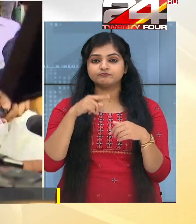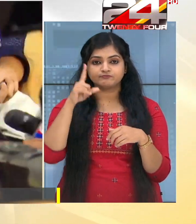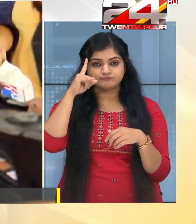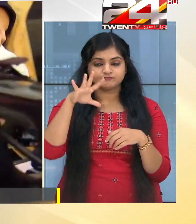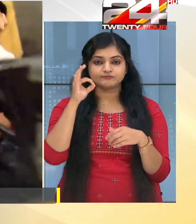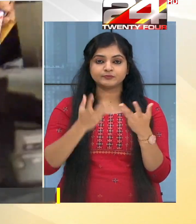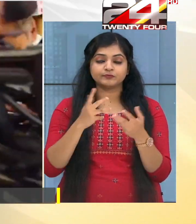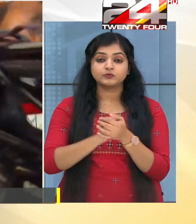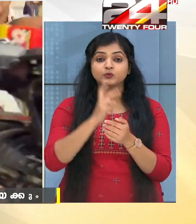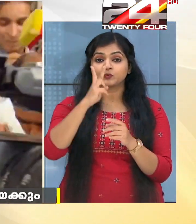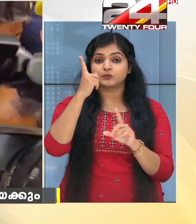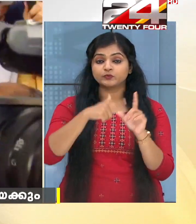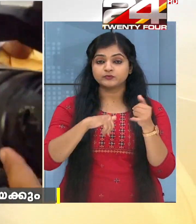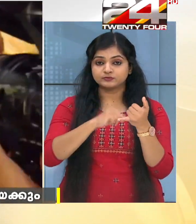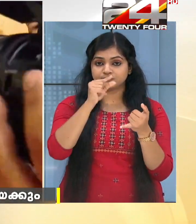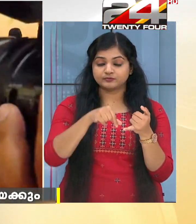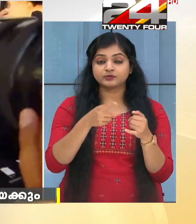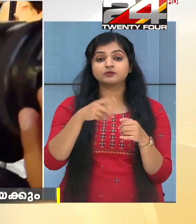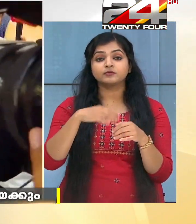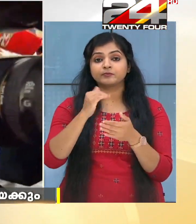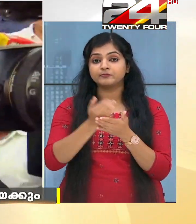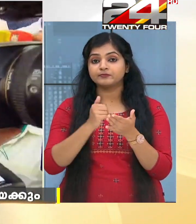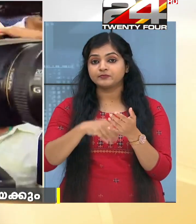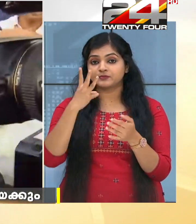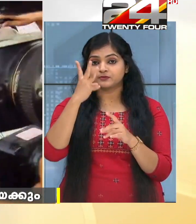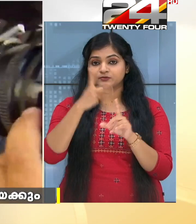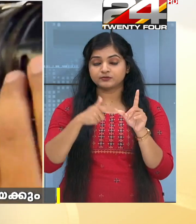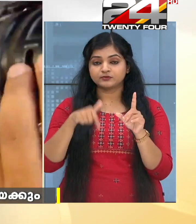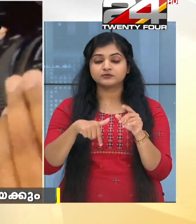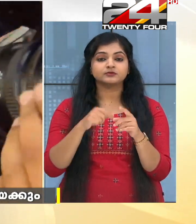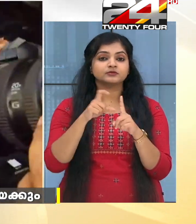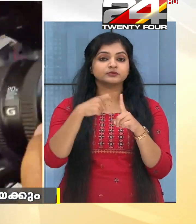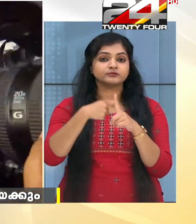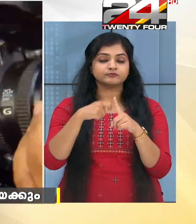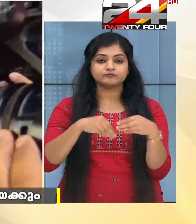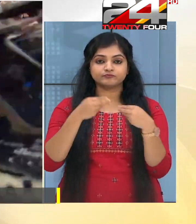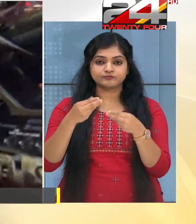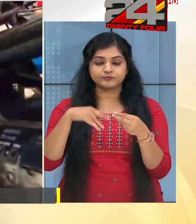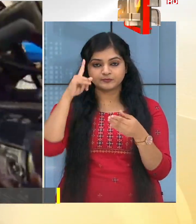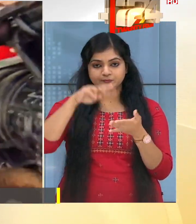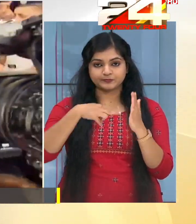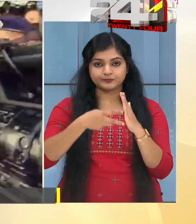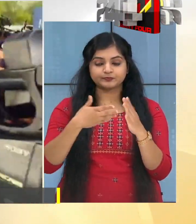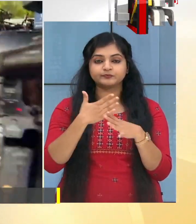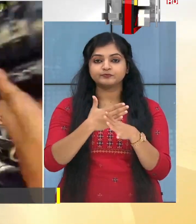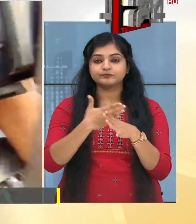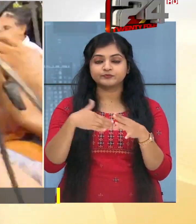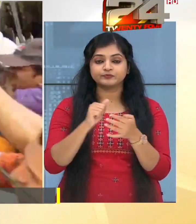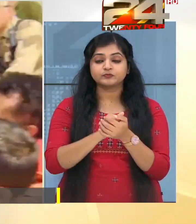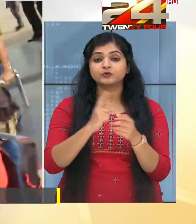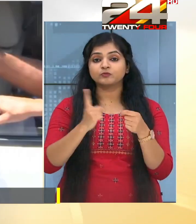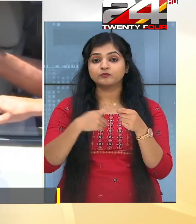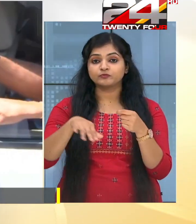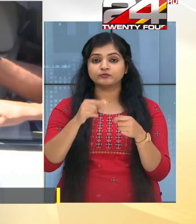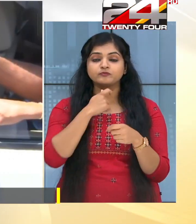സിദ്ധരാമയ്യയും ശേഷിക്കുന്ന 3 വർഷം ഡി കെയും മുഖ്യമന്ത്രി സ്ഥാനം പങ്കിടുമെന്നാണ് വിവരം. ബുധനാഴ്ച സത്യപ്രതിജ്ഞ നടത്താനും കോൺഗ്രസിനുള്ളിൽ